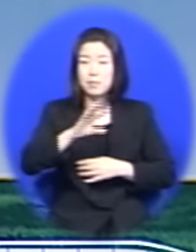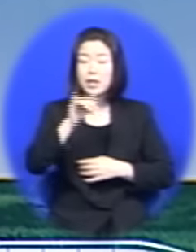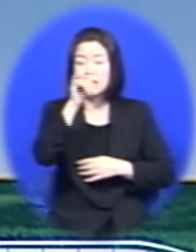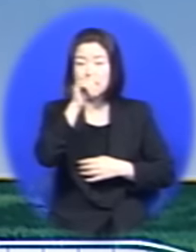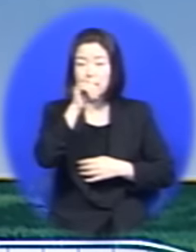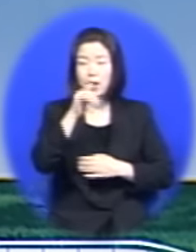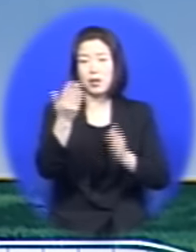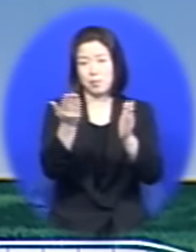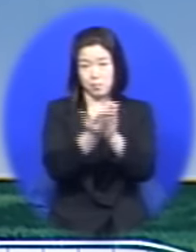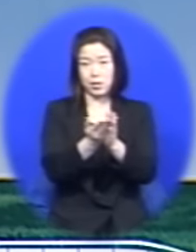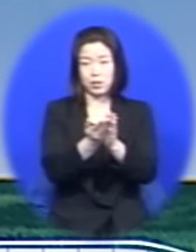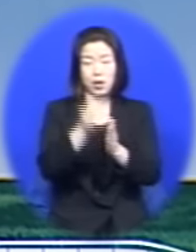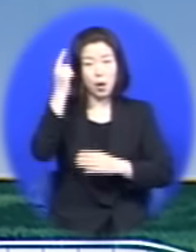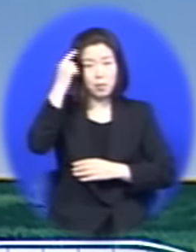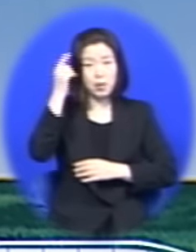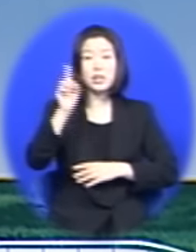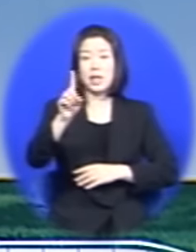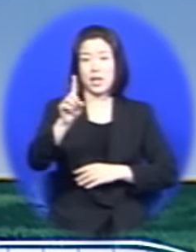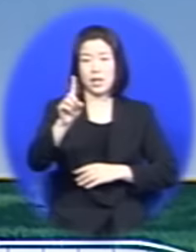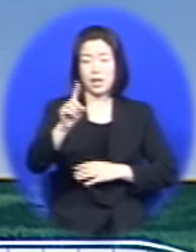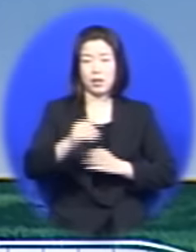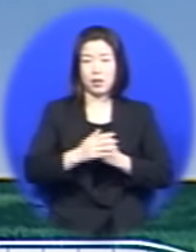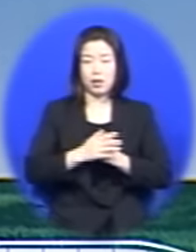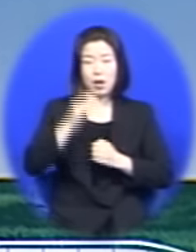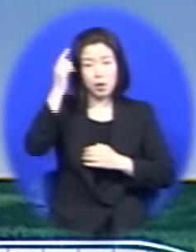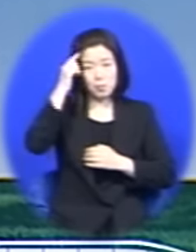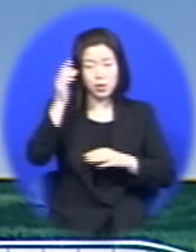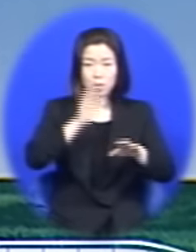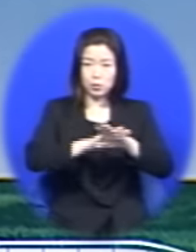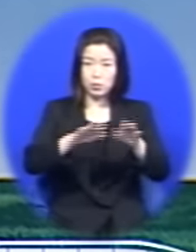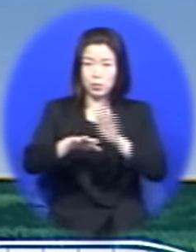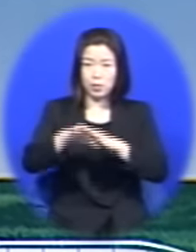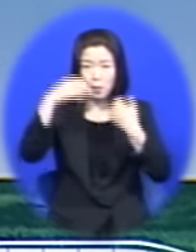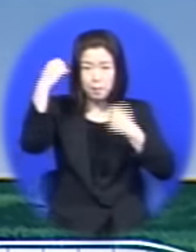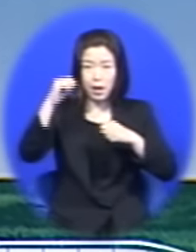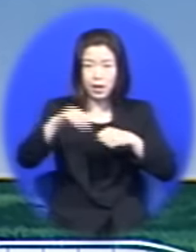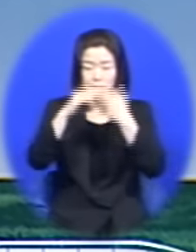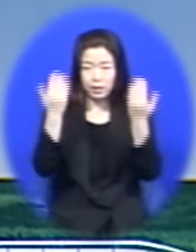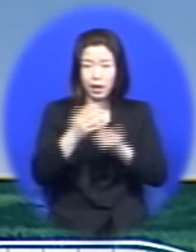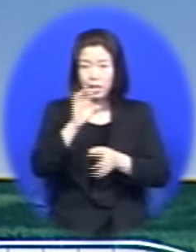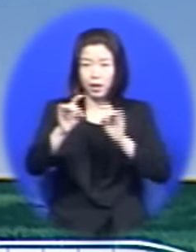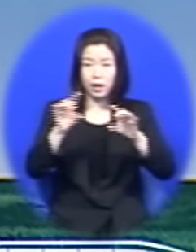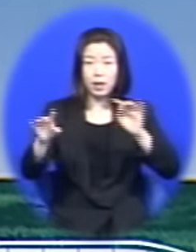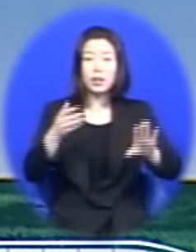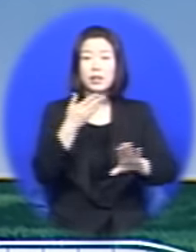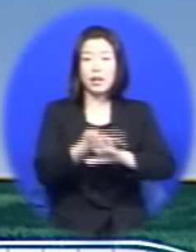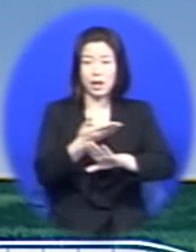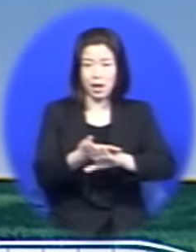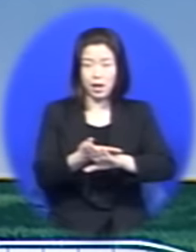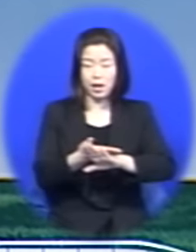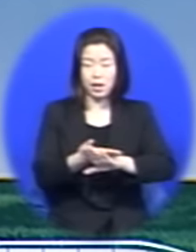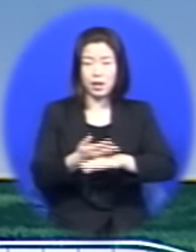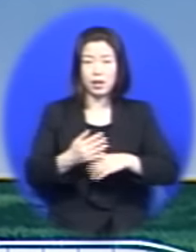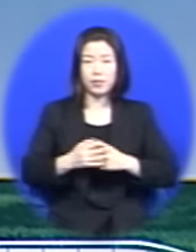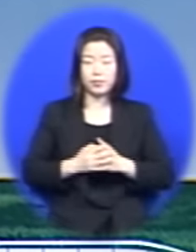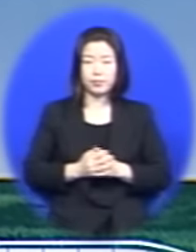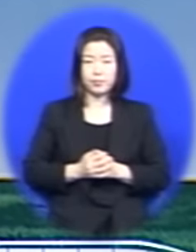맞는 거죠. 머리는 하나고, 머리하고 손하고 발하고가 다 다르잖아요.